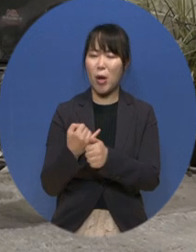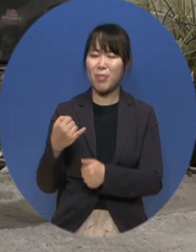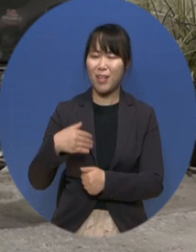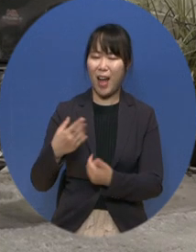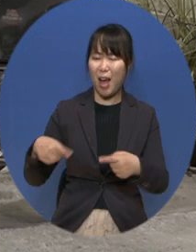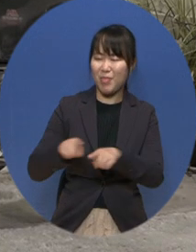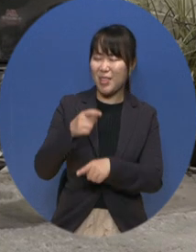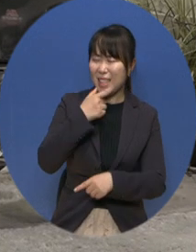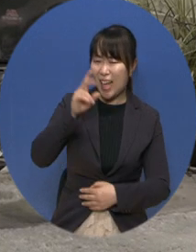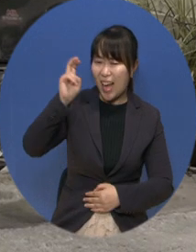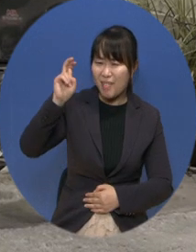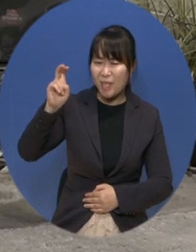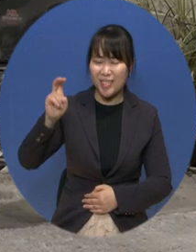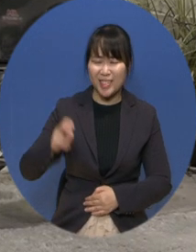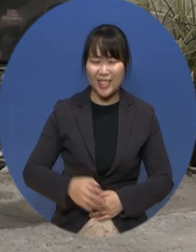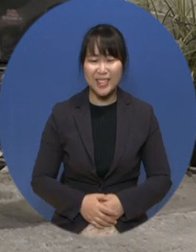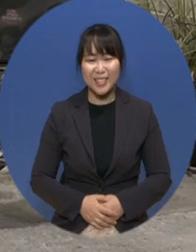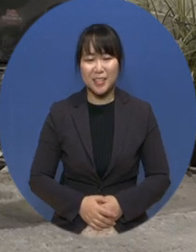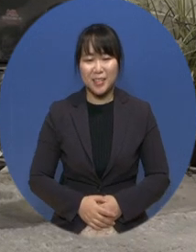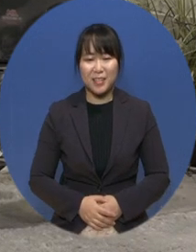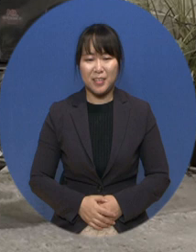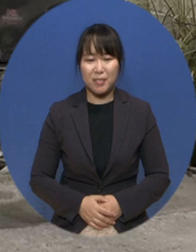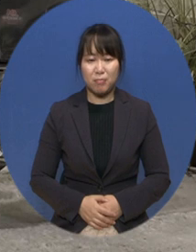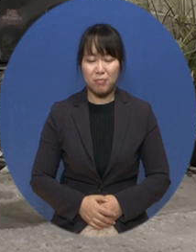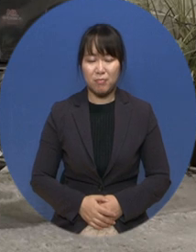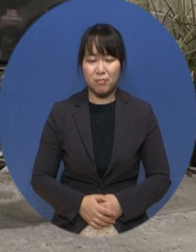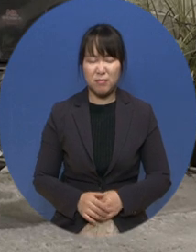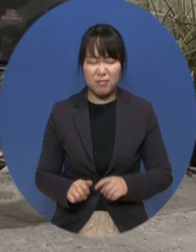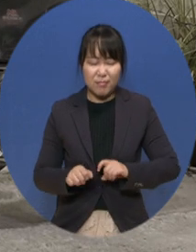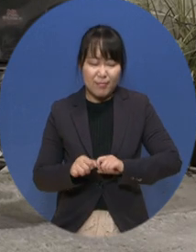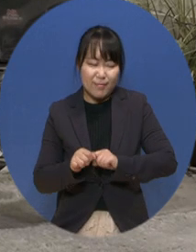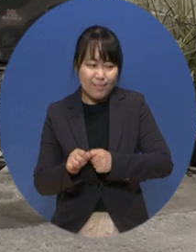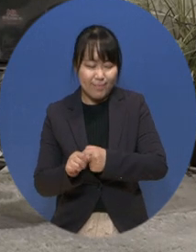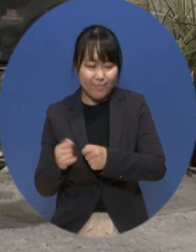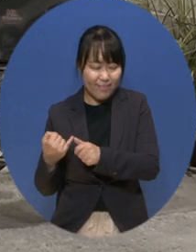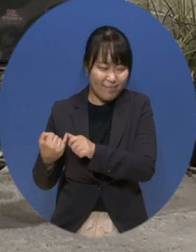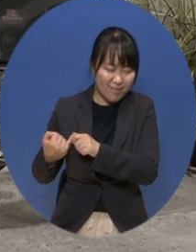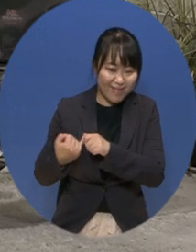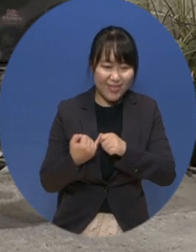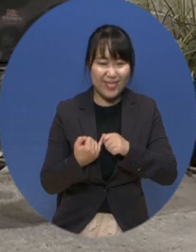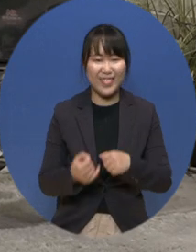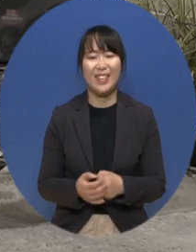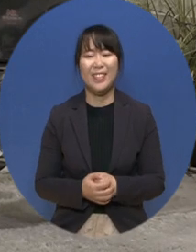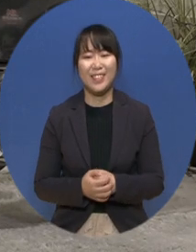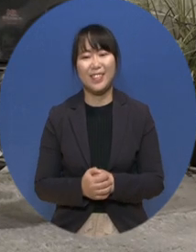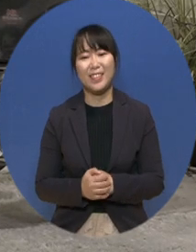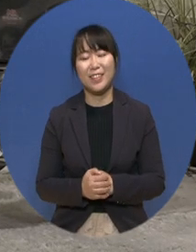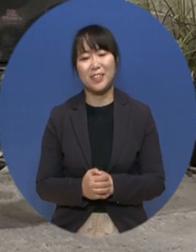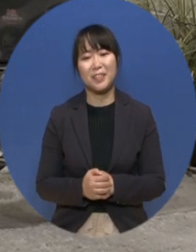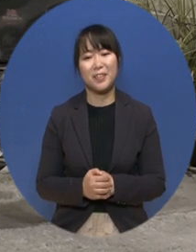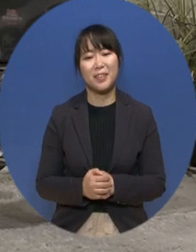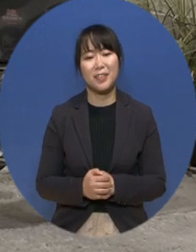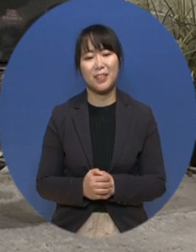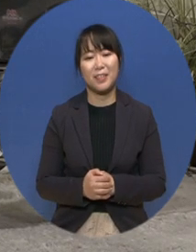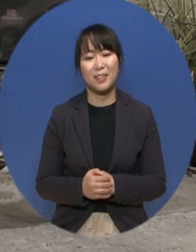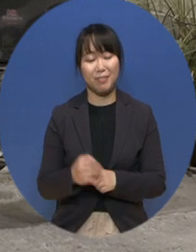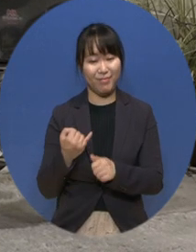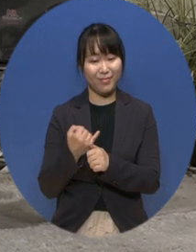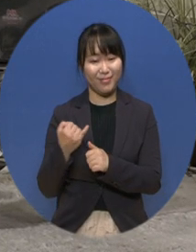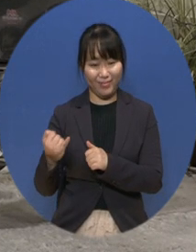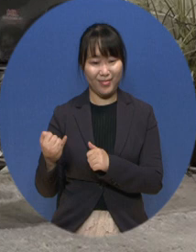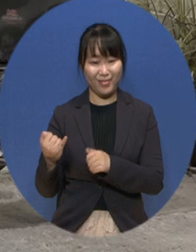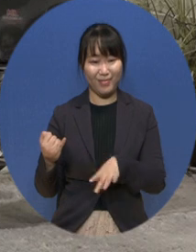가치가 있을듯 날 봐 아 왼쪽 발사가 억지로라도 끌고 올 아래 그 아 4번 일 안에